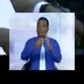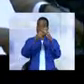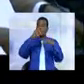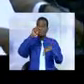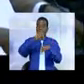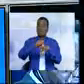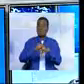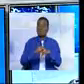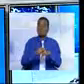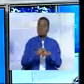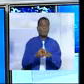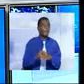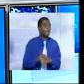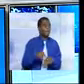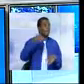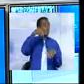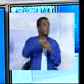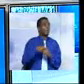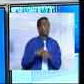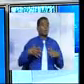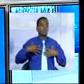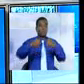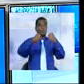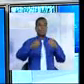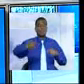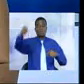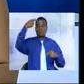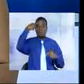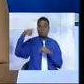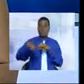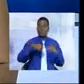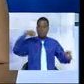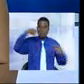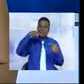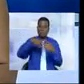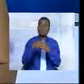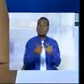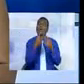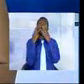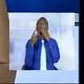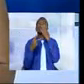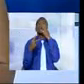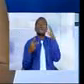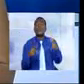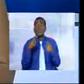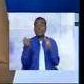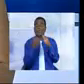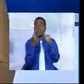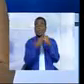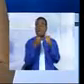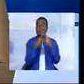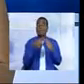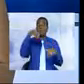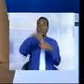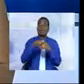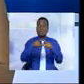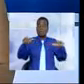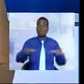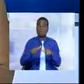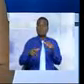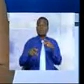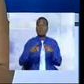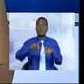d'accréditation. Et dans le domaine de la santé, le gouvernement fait de la lutte contre le tabagisme une de ses priorités. Dans ce cadre,